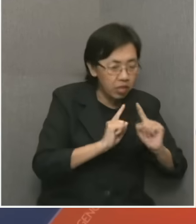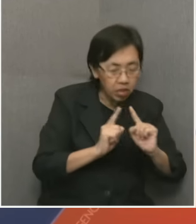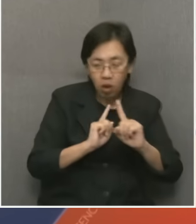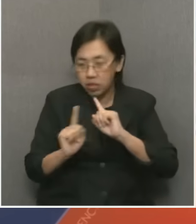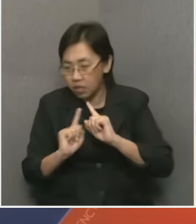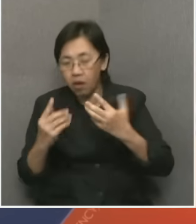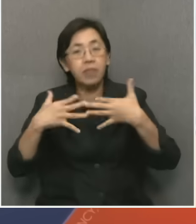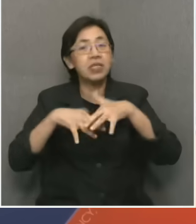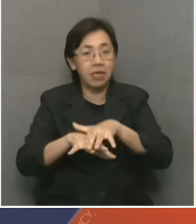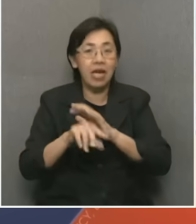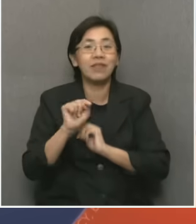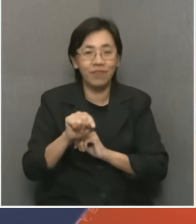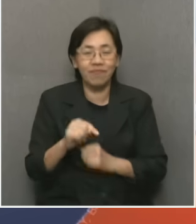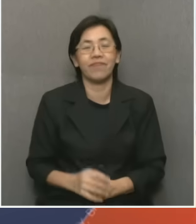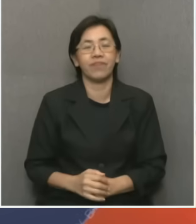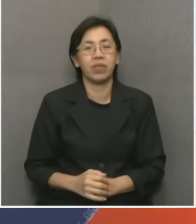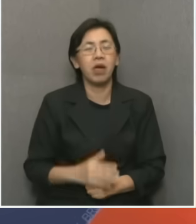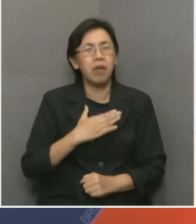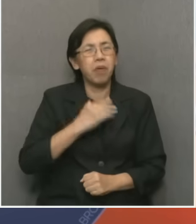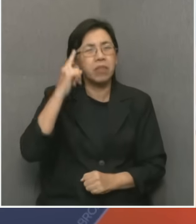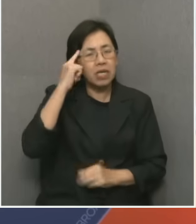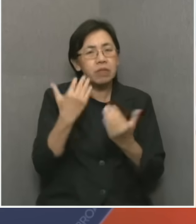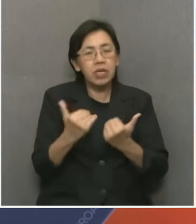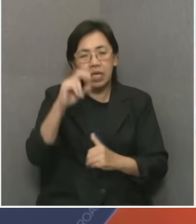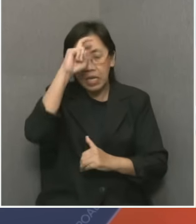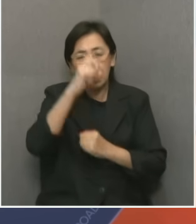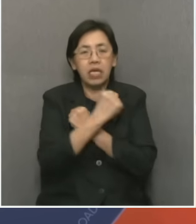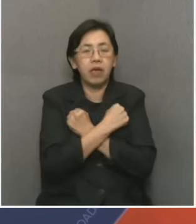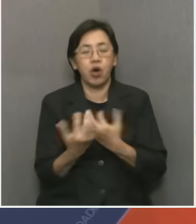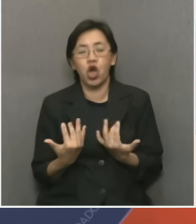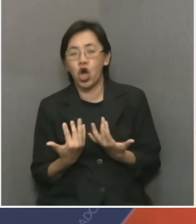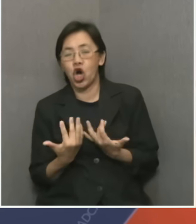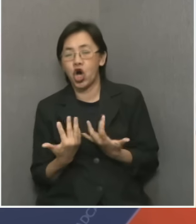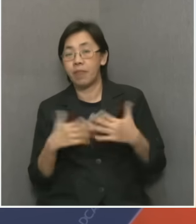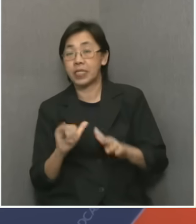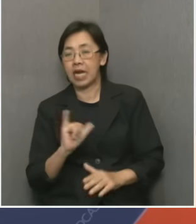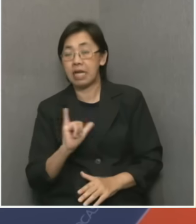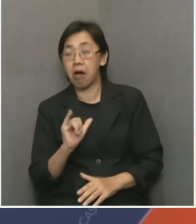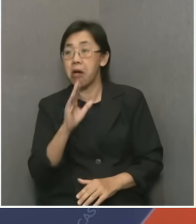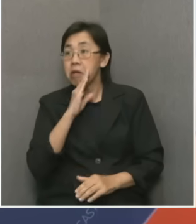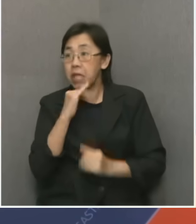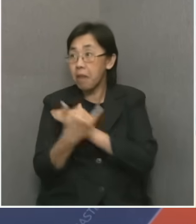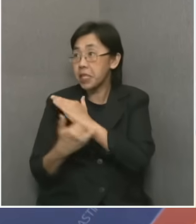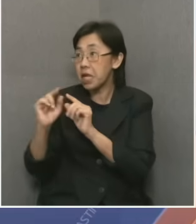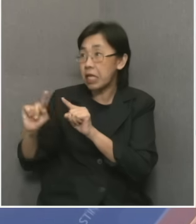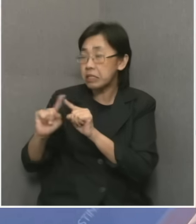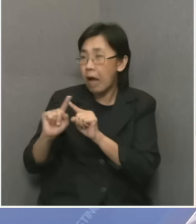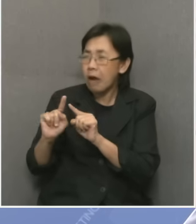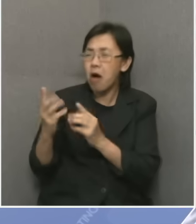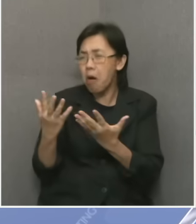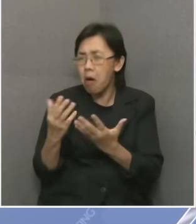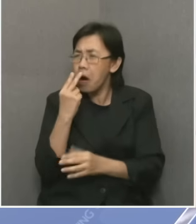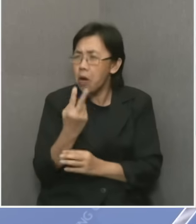ะนั้นผมกำลังจะบอกว่าวันนี้อียิปต์เนี่ยรอที่จะประสานงานอยู่เมื่อสถานการณ์เนี่ยมันเปลี่ยนนะ